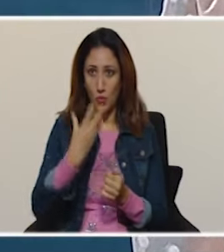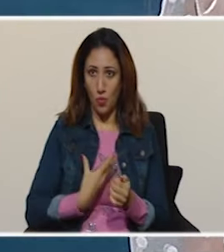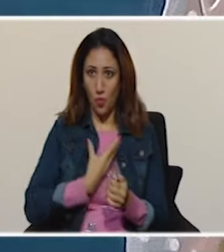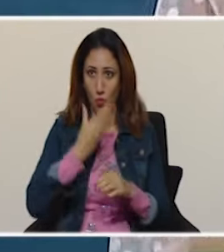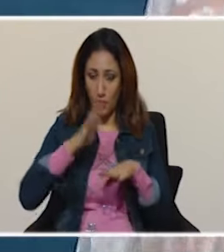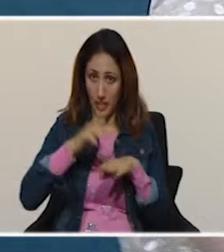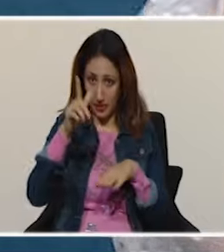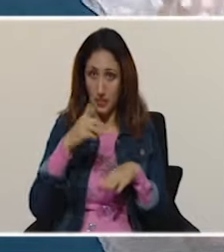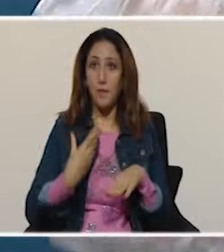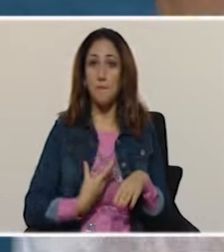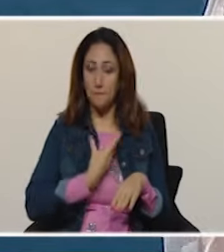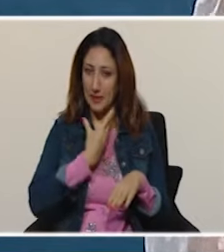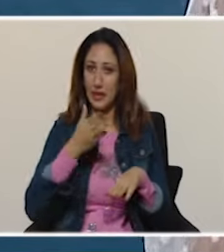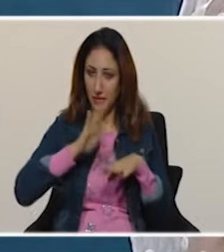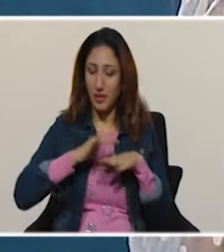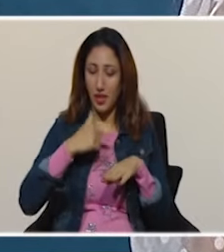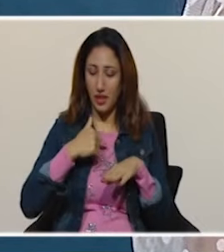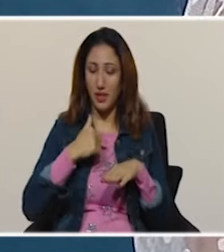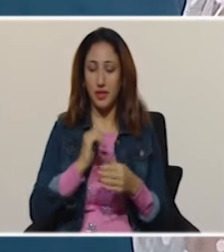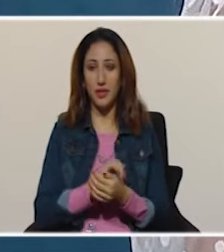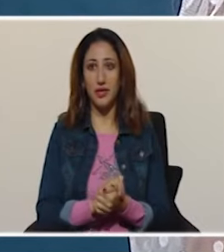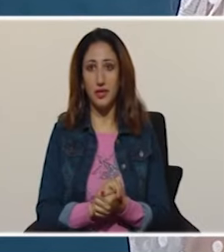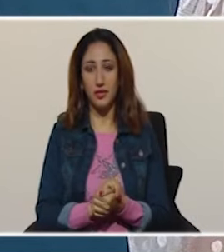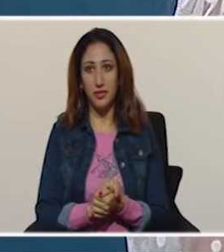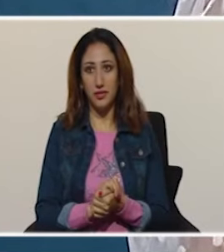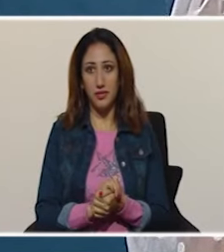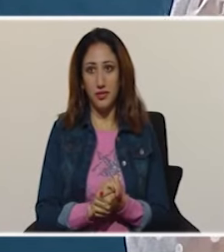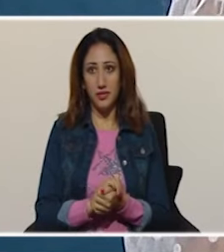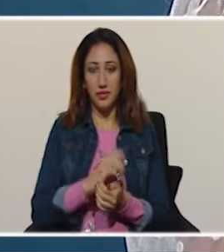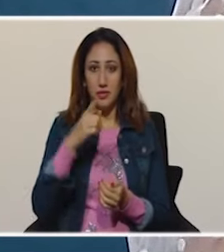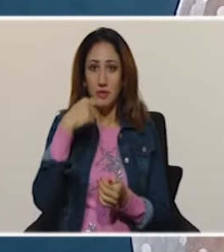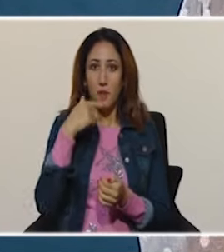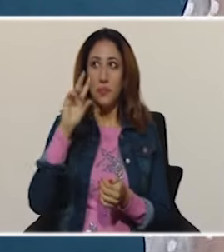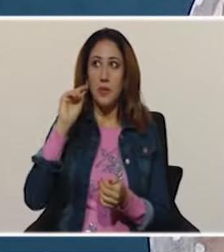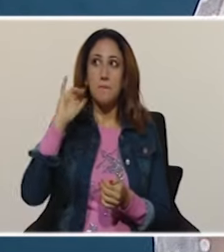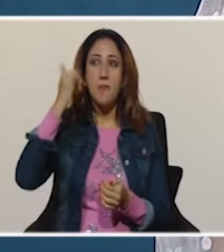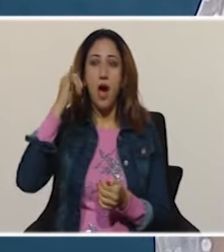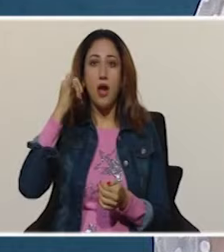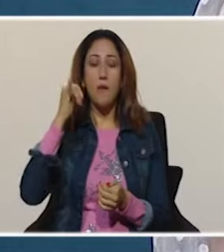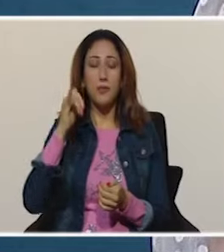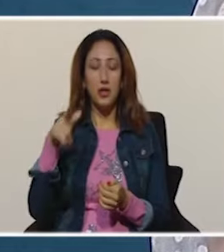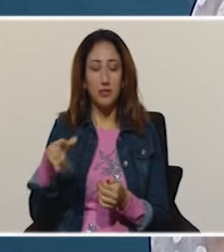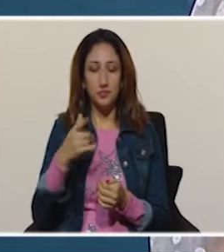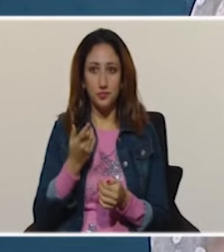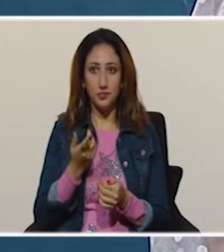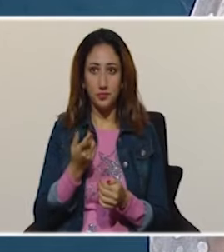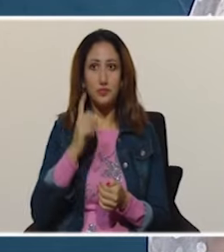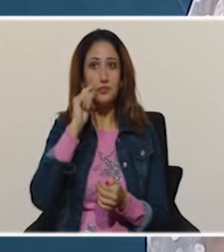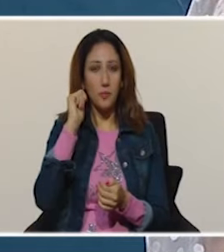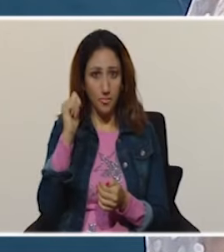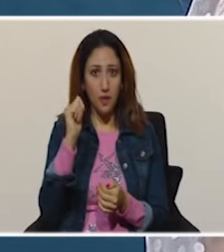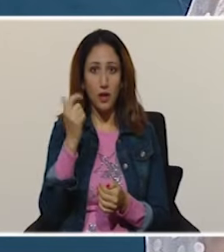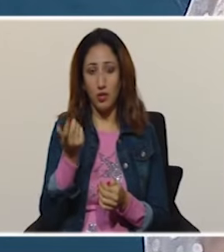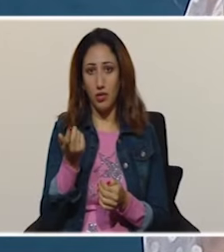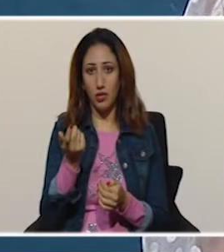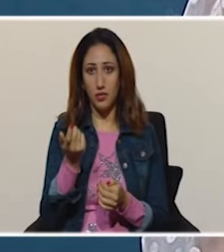اكيد. لا ناجي كثير شرقي بامور، ولكن هلا انا بقولوا انه الرجال لما